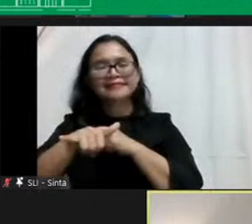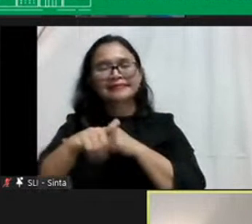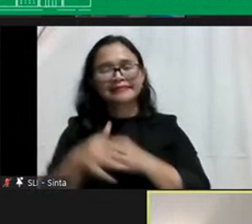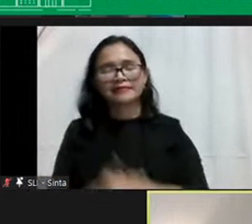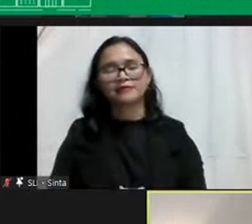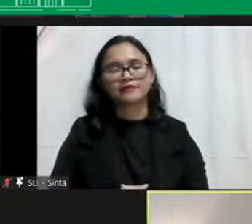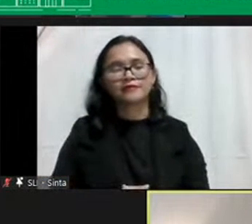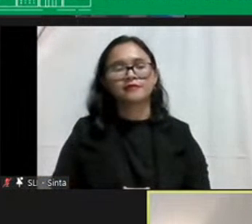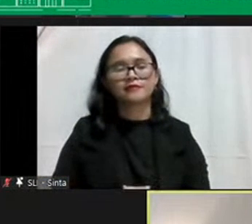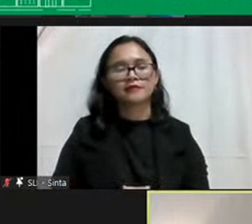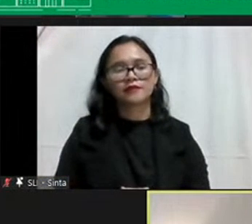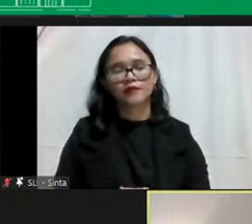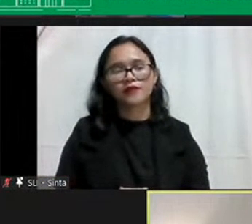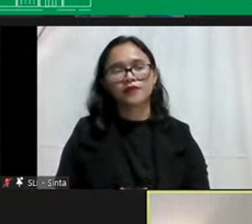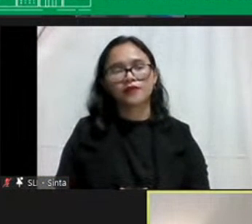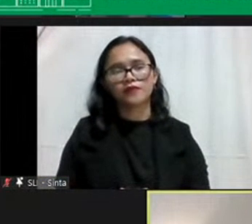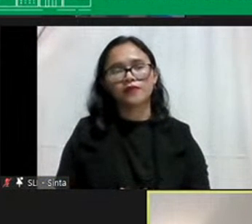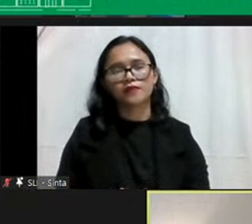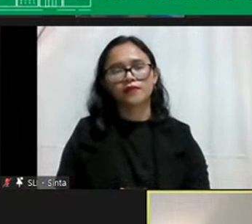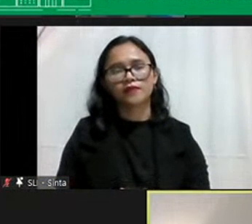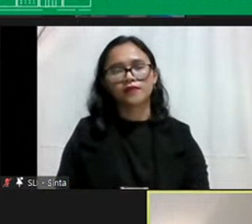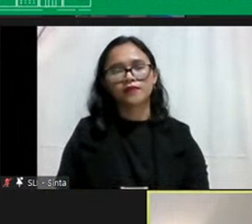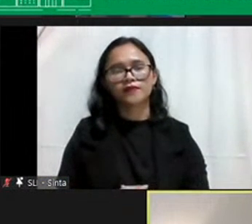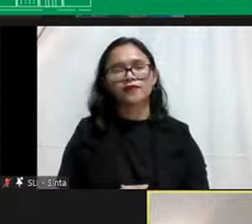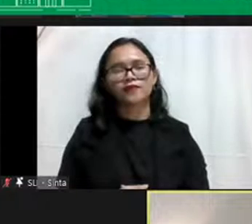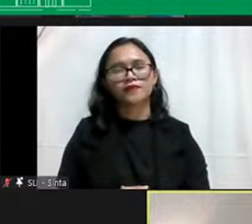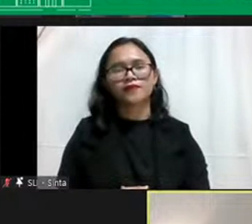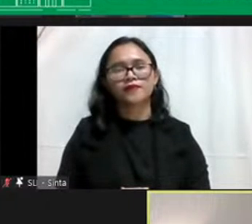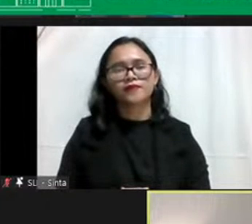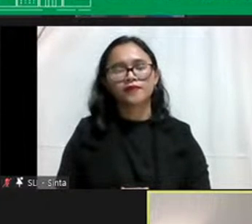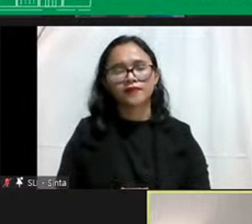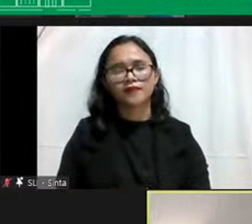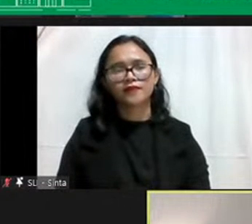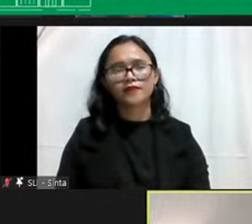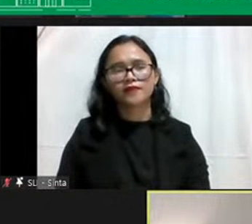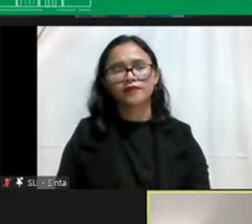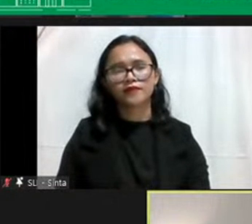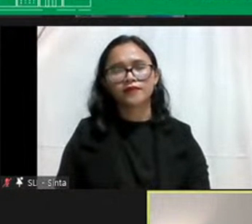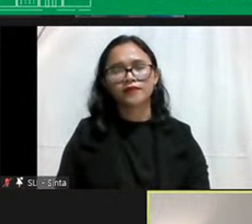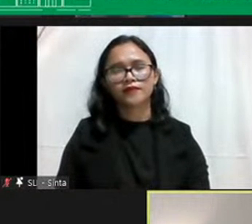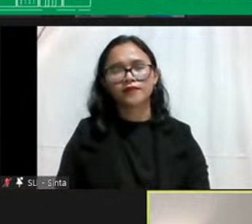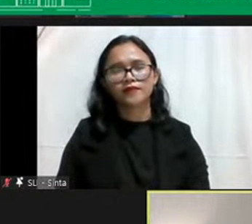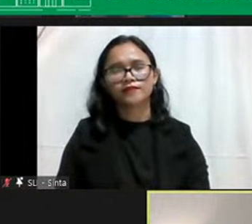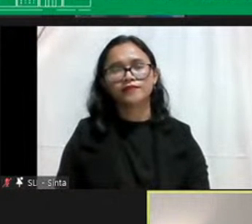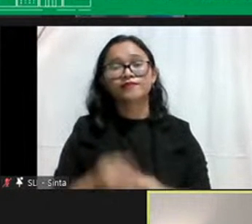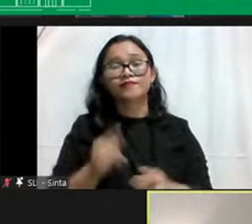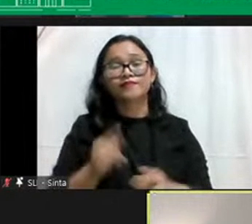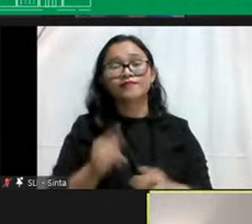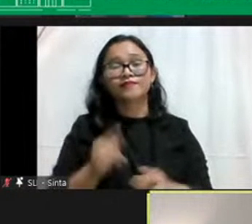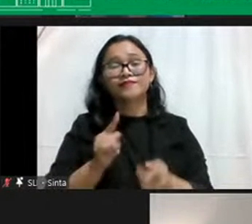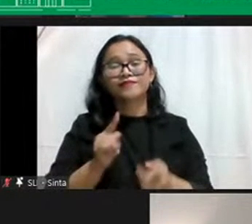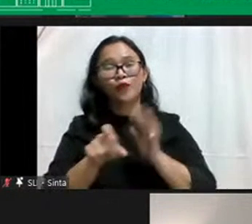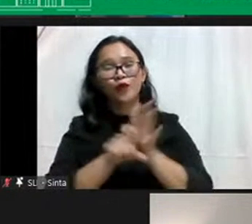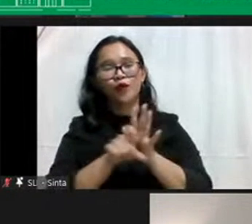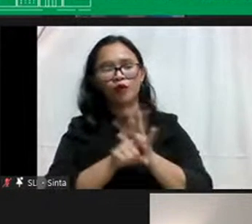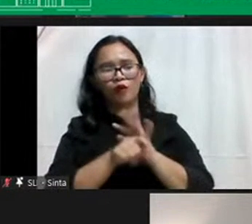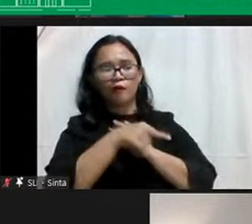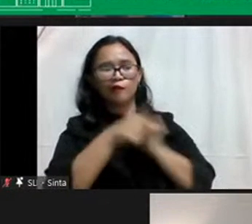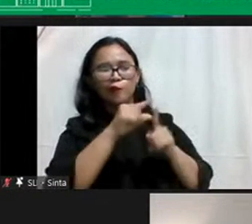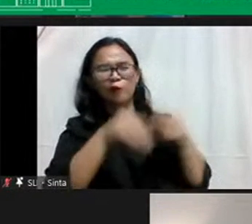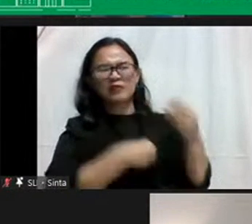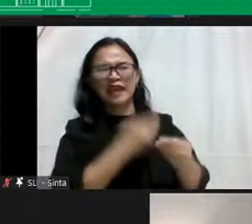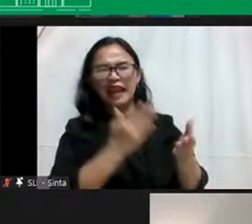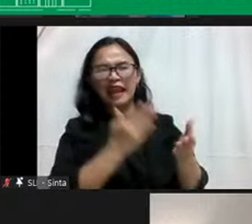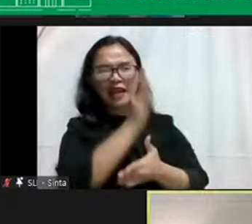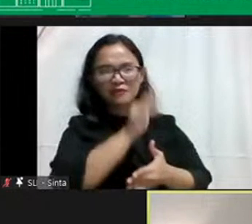memutus hubungan E menjadi prinsip menjadi hal menjadi salah satu hal terakhir yang bisa